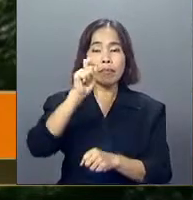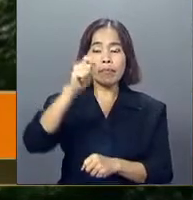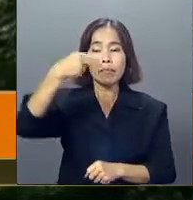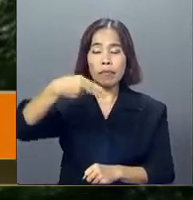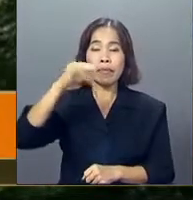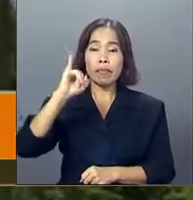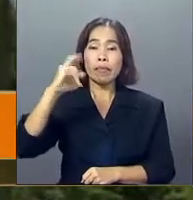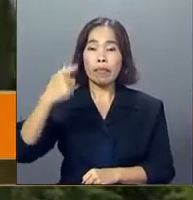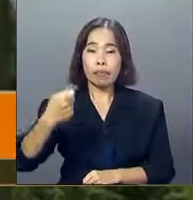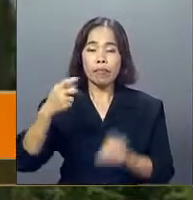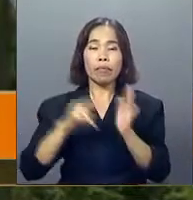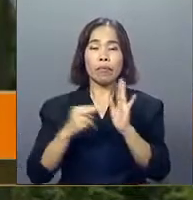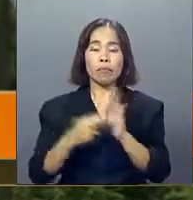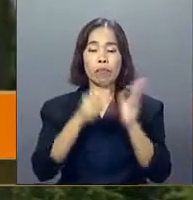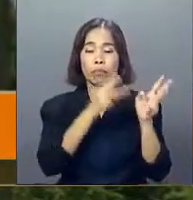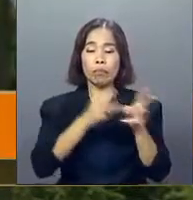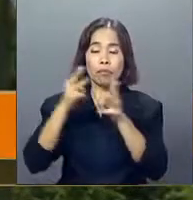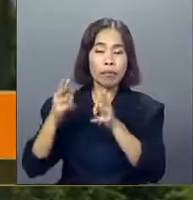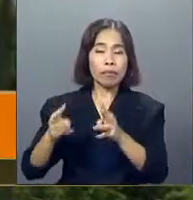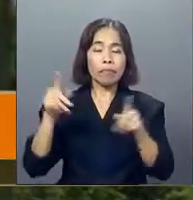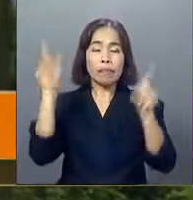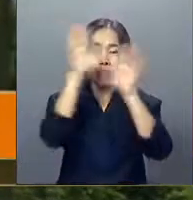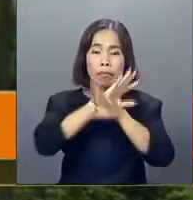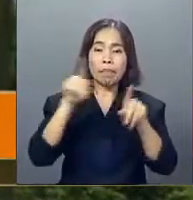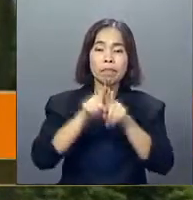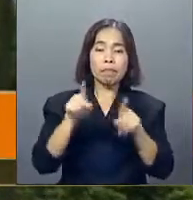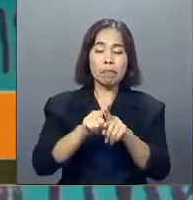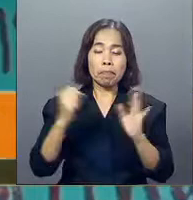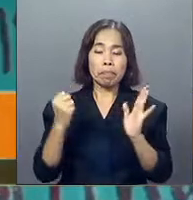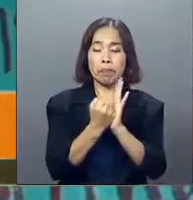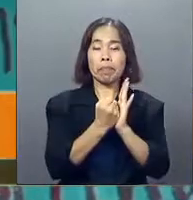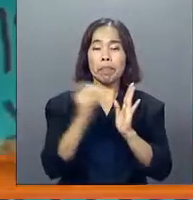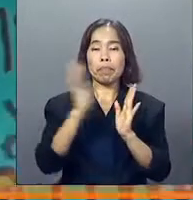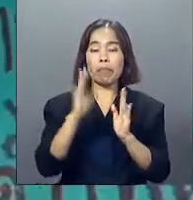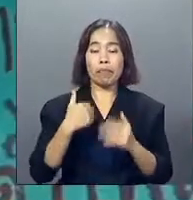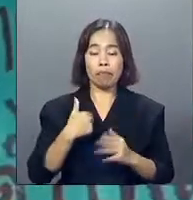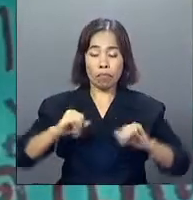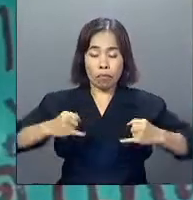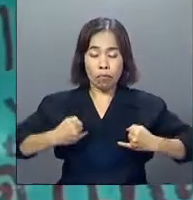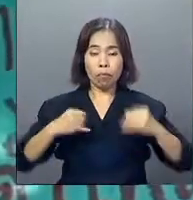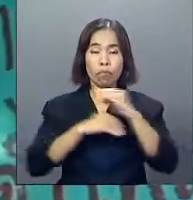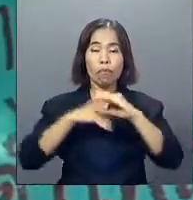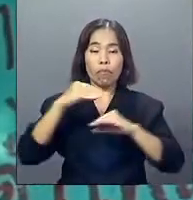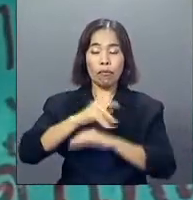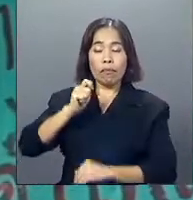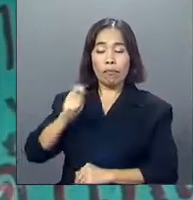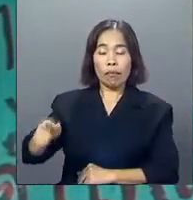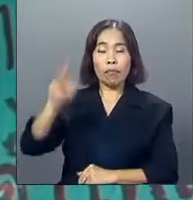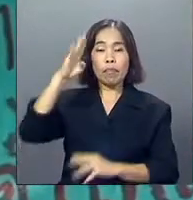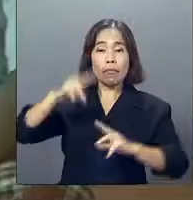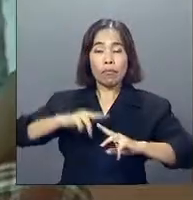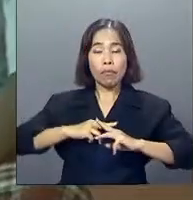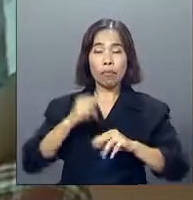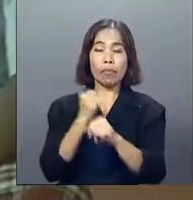นั้นเป็นกระบวนการที่ไม่ต่างจากกระบวนการตรายางนะคะเพราะว่าเจ้าของโครงการเป็นผู้ว่าจ้างบริษัทเอกชนให้ทำเวที